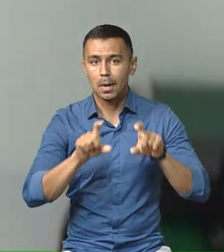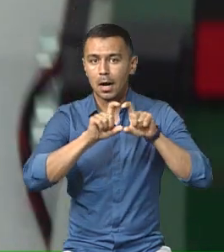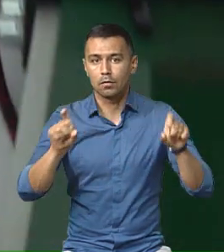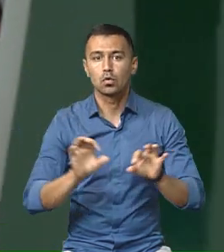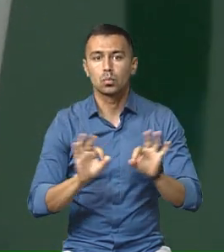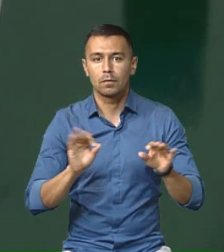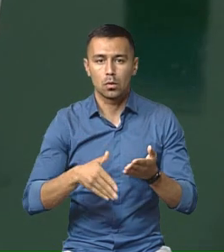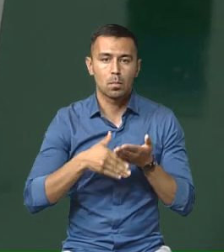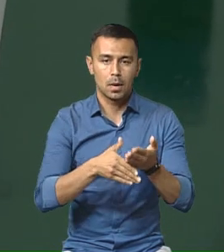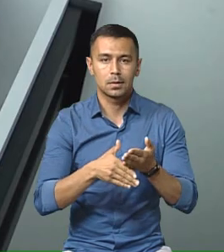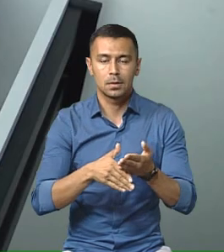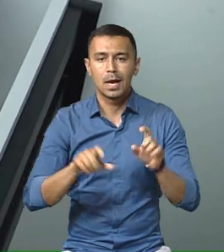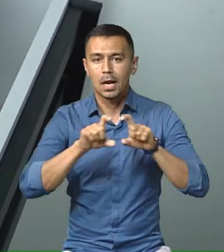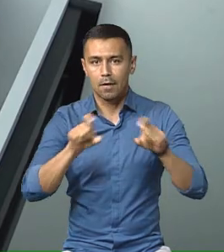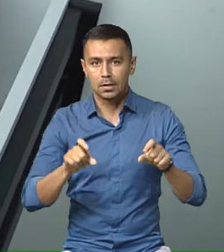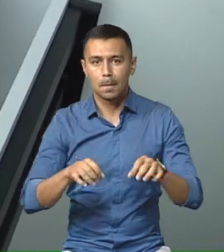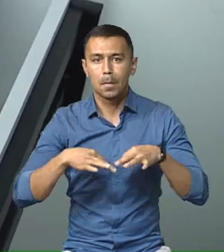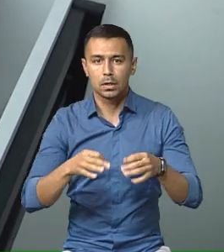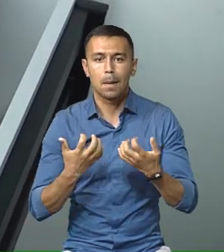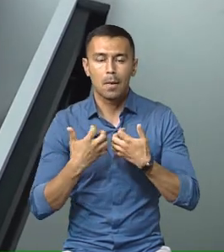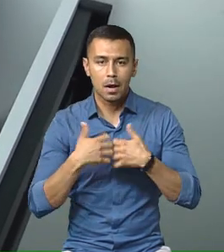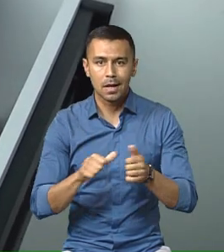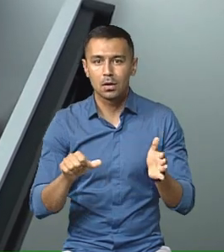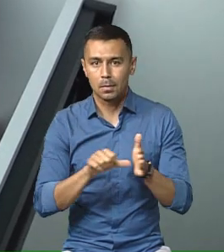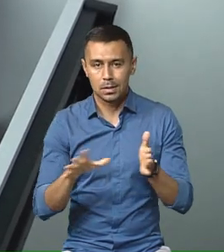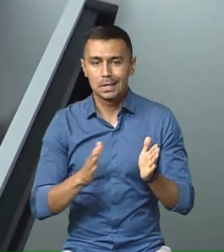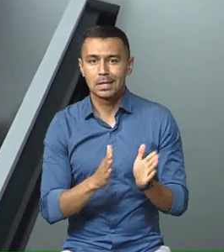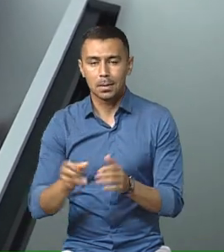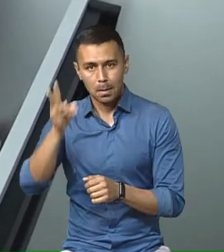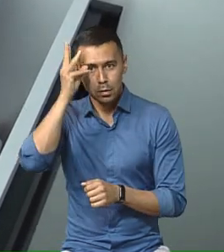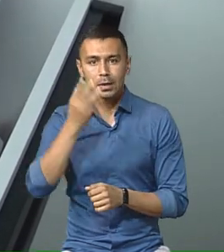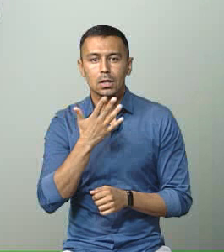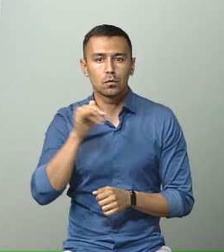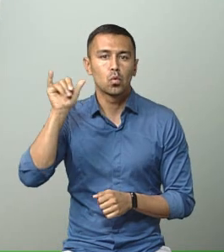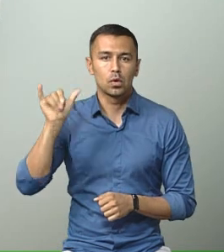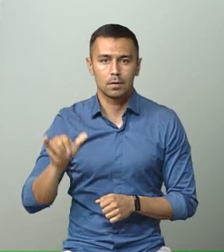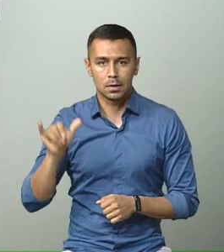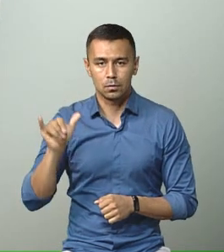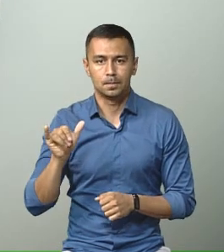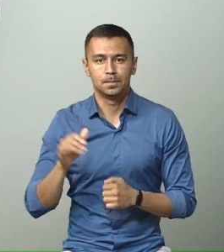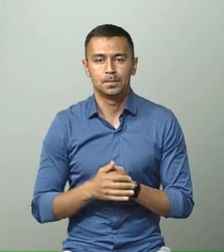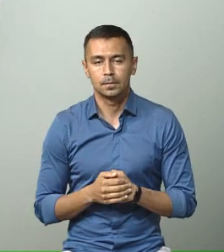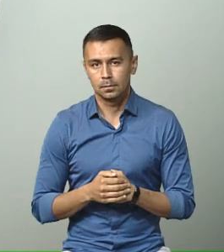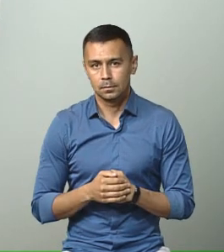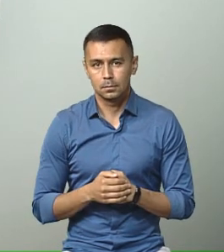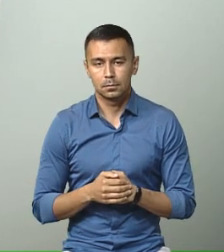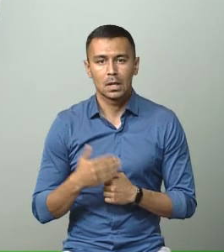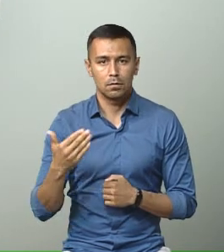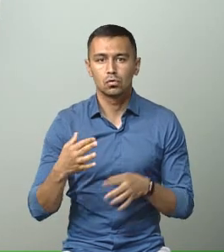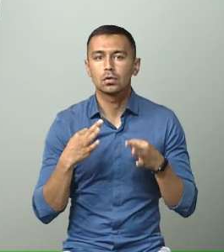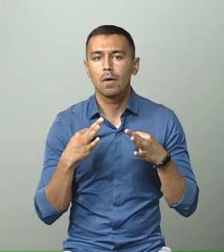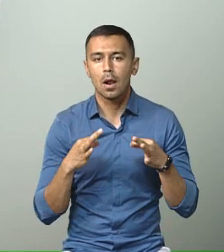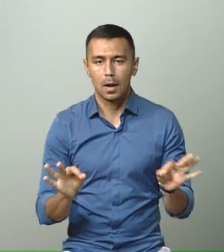розповідає асистент кафедри машин і апаратів, електромеханічних та енергетичних систем Хмельницького національного університету Андрій Поліщук. Він